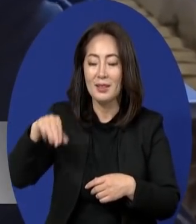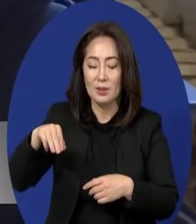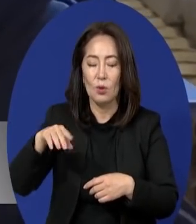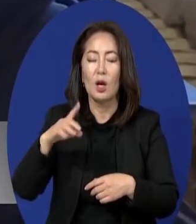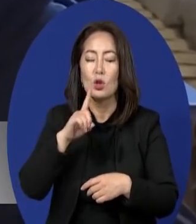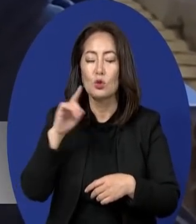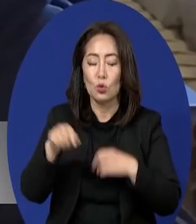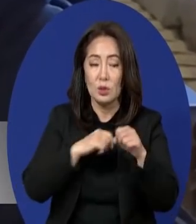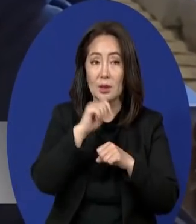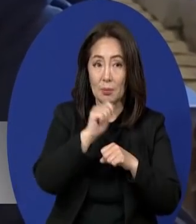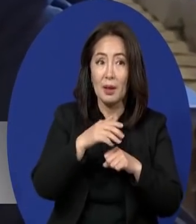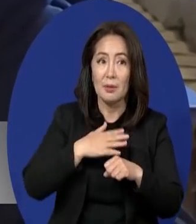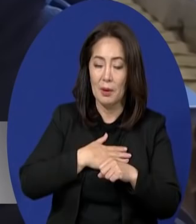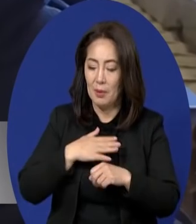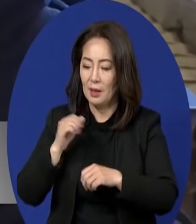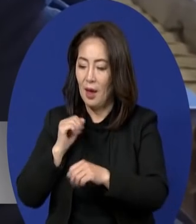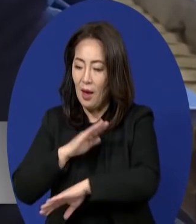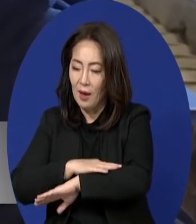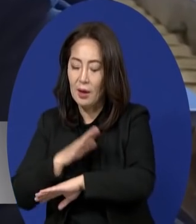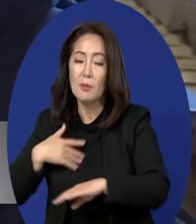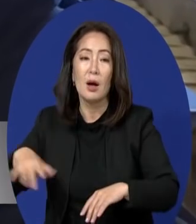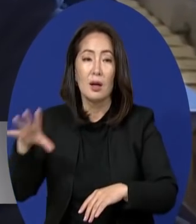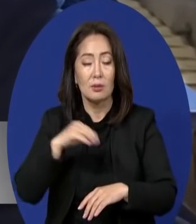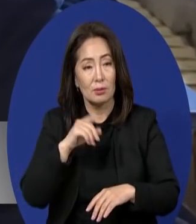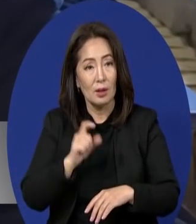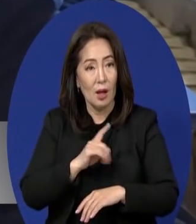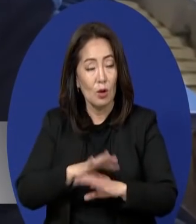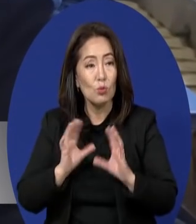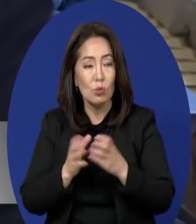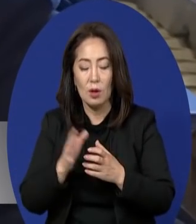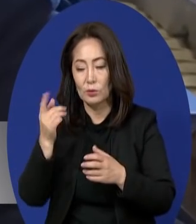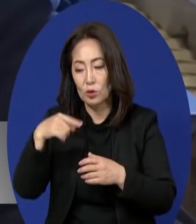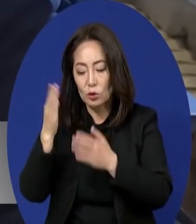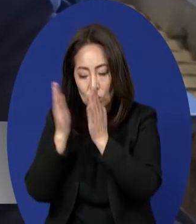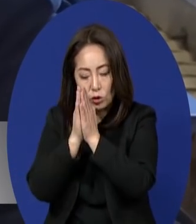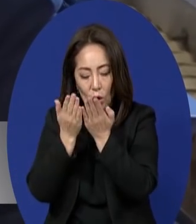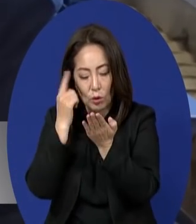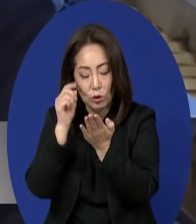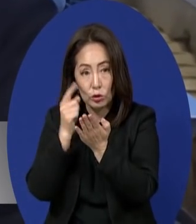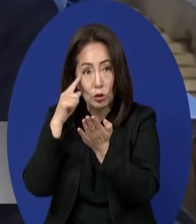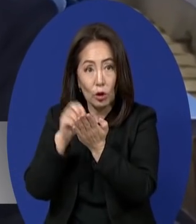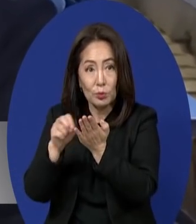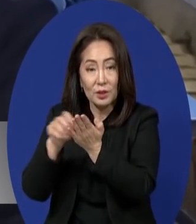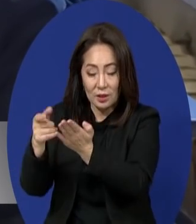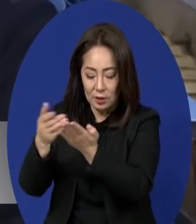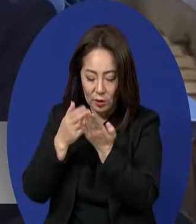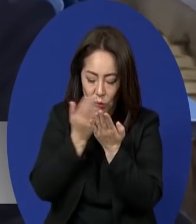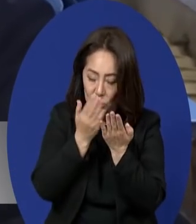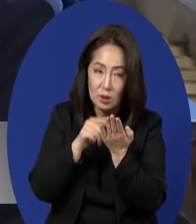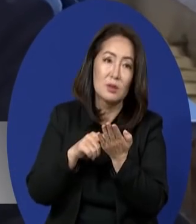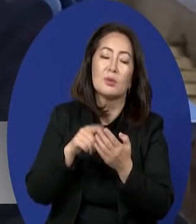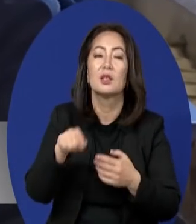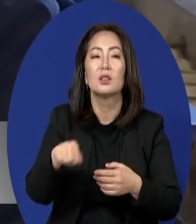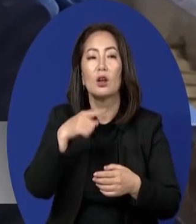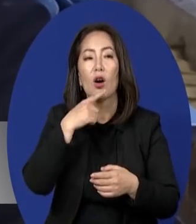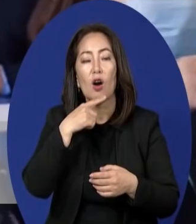болохоор манай хамт олон бүгдээрээ тэр зохиолоос нь судалж байгаа харин би зохиолоос нь охин эрвээхэ хоёр